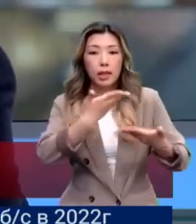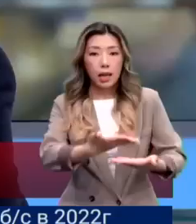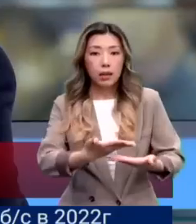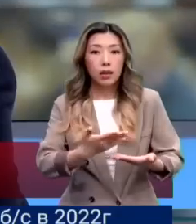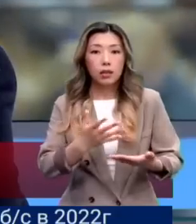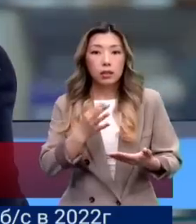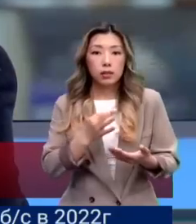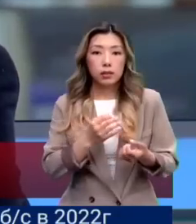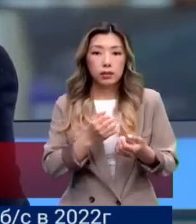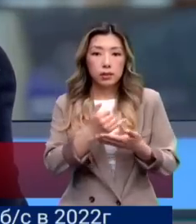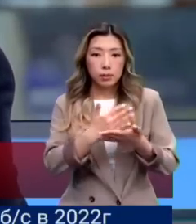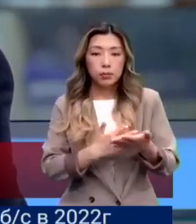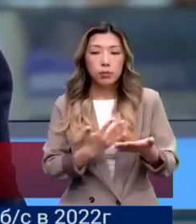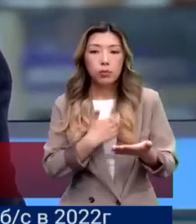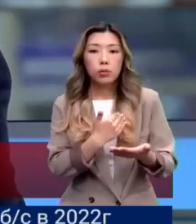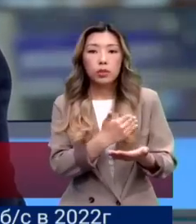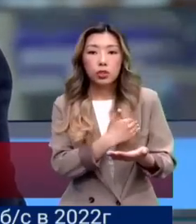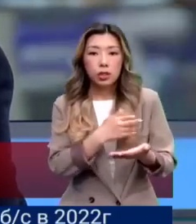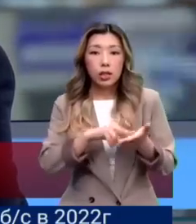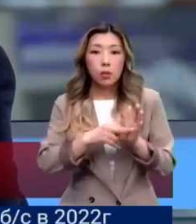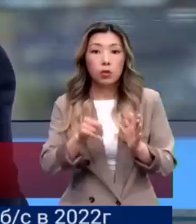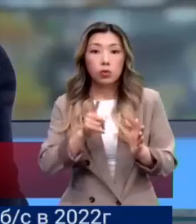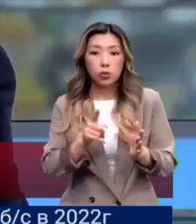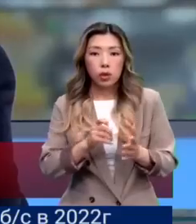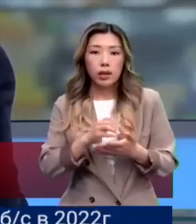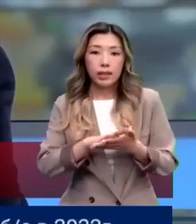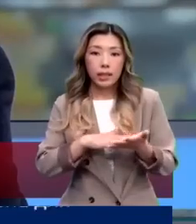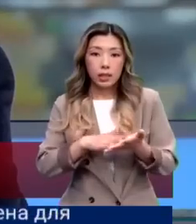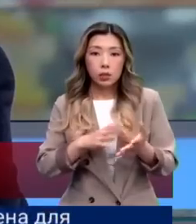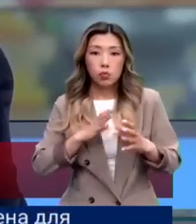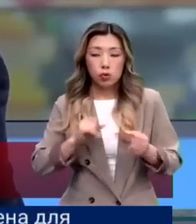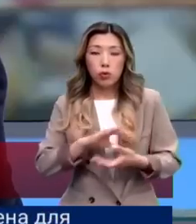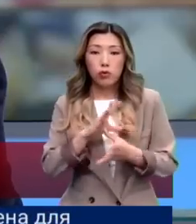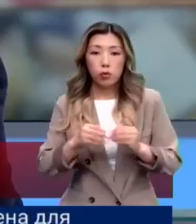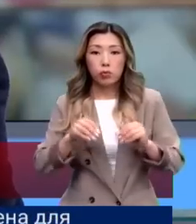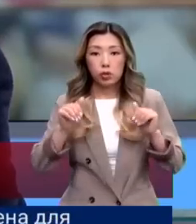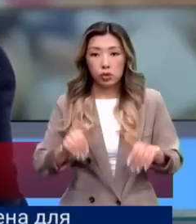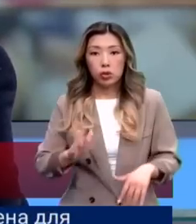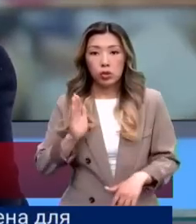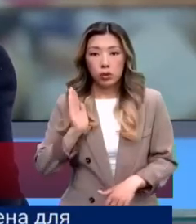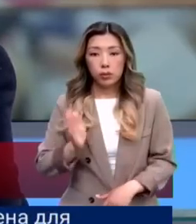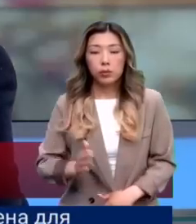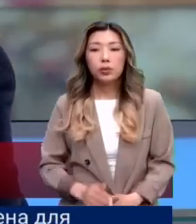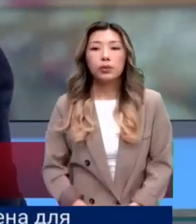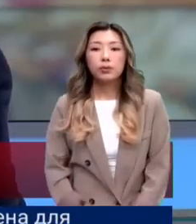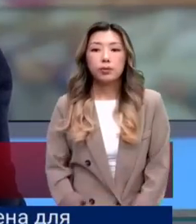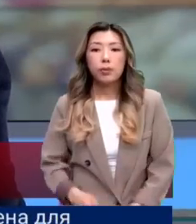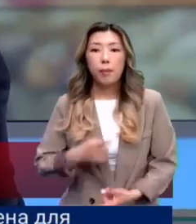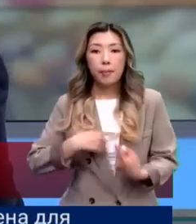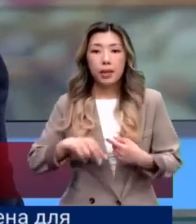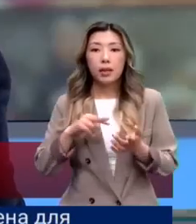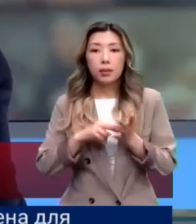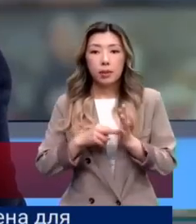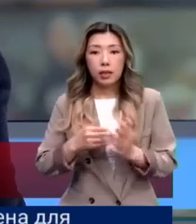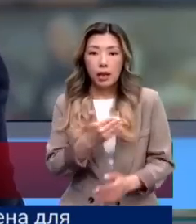встречные предложения. И, соответственно, я думаю, придем к какому-то консенсусу, потому что мы намеренно, как